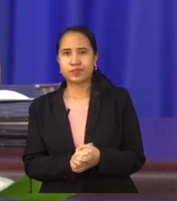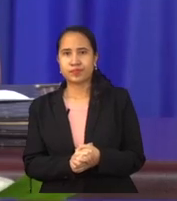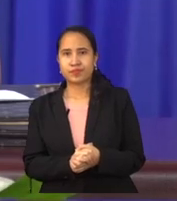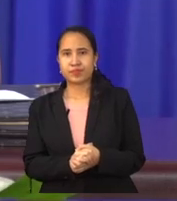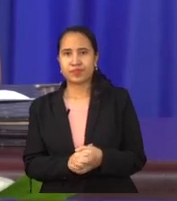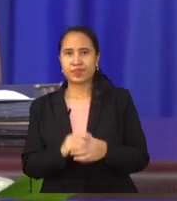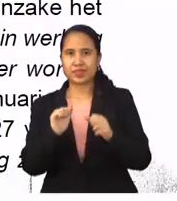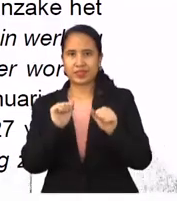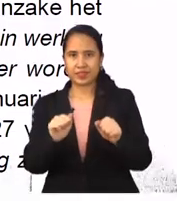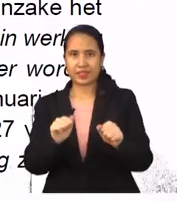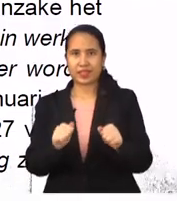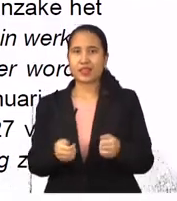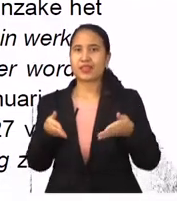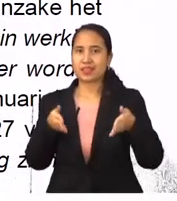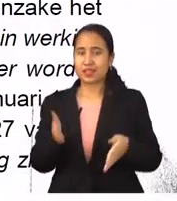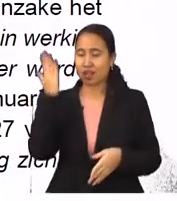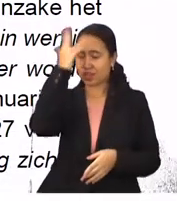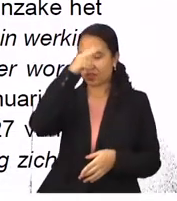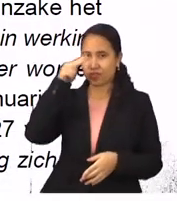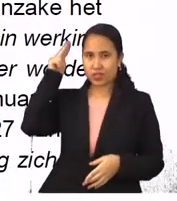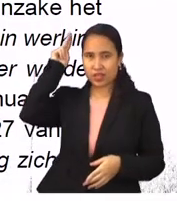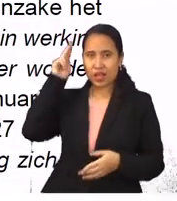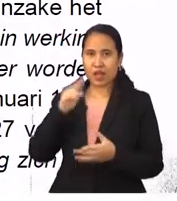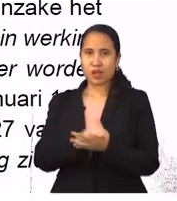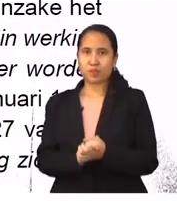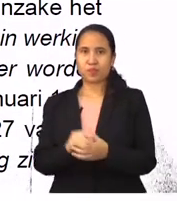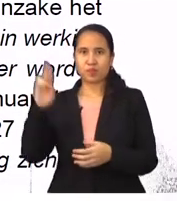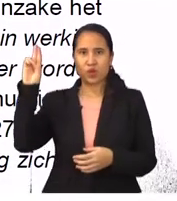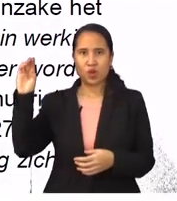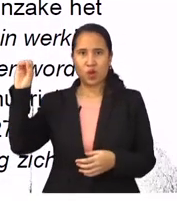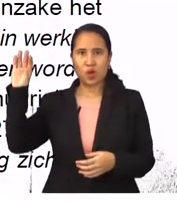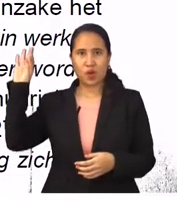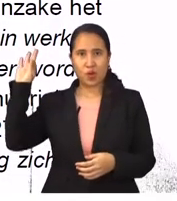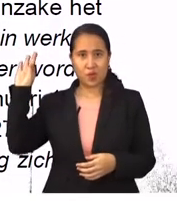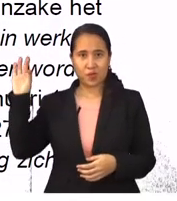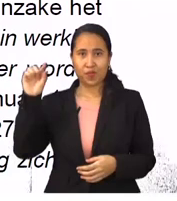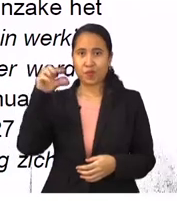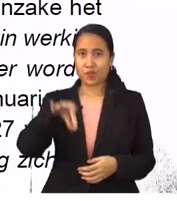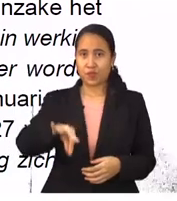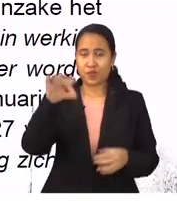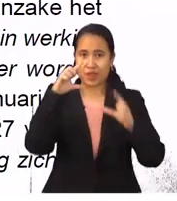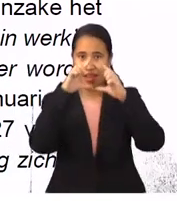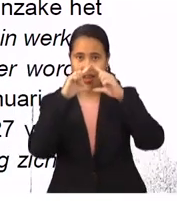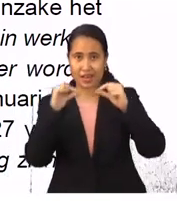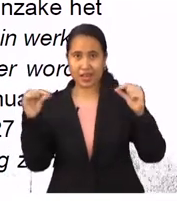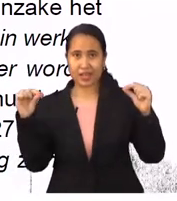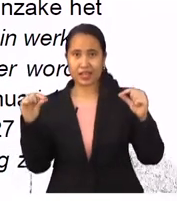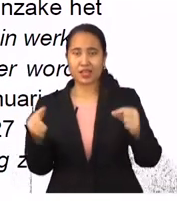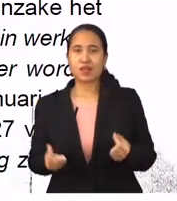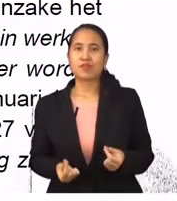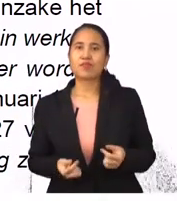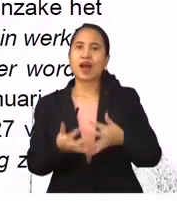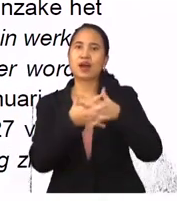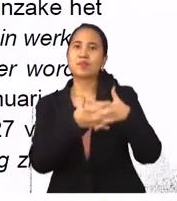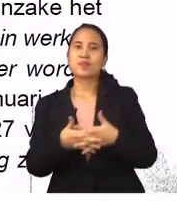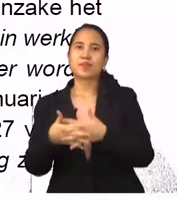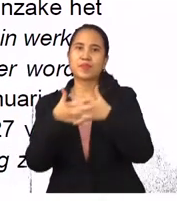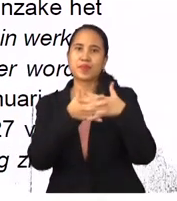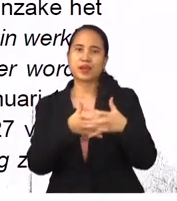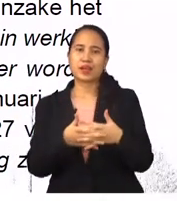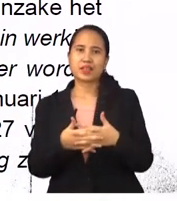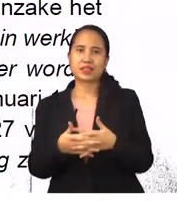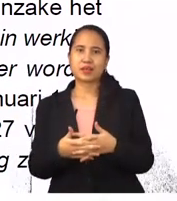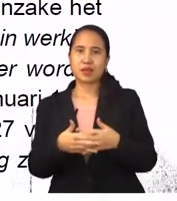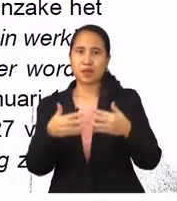tegen de staat Suriname. Het Hof is van oordeel dat lidstaten van het Amerikaans verdrag in zaken de rechten van de